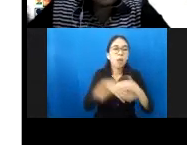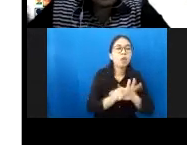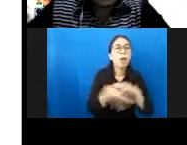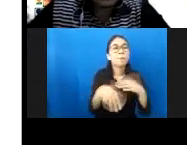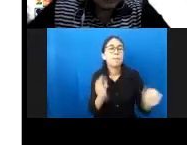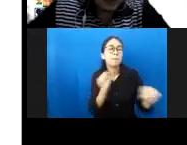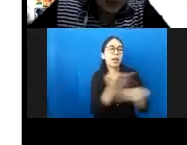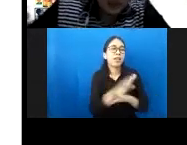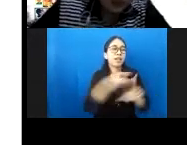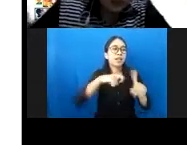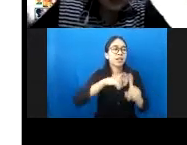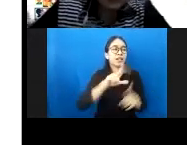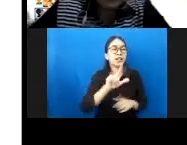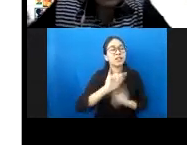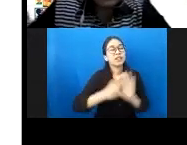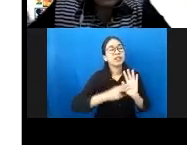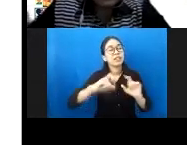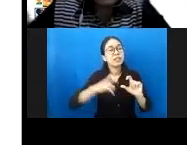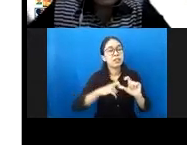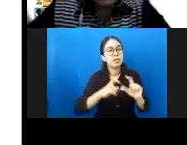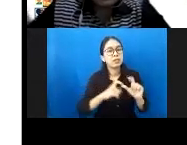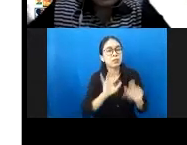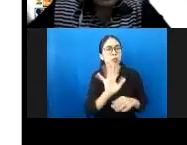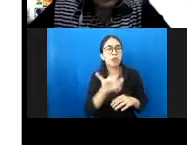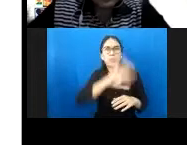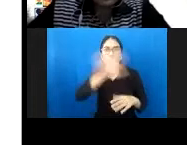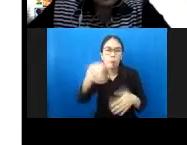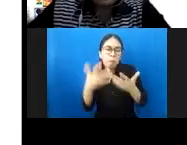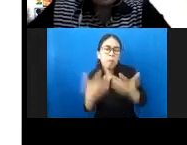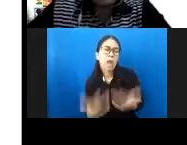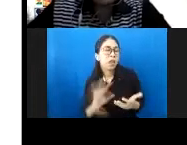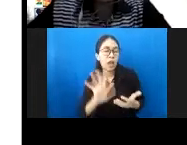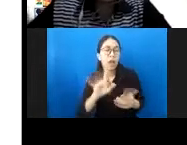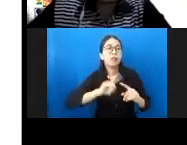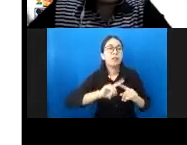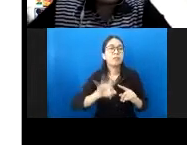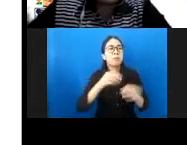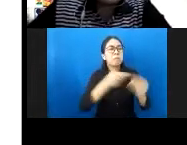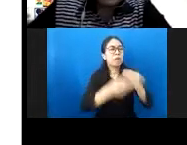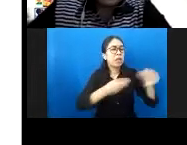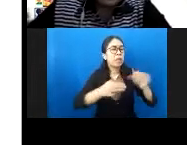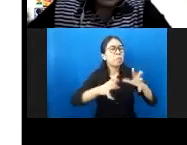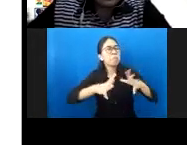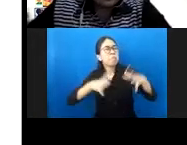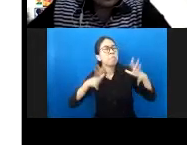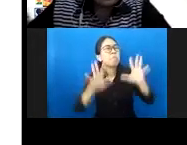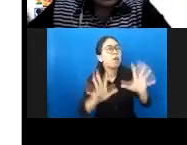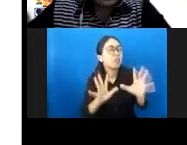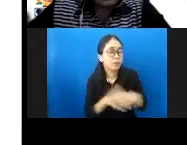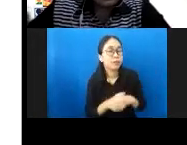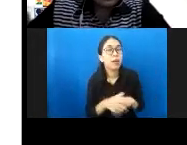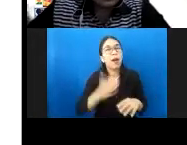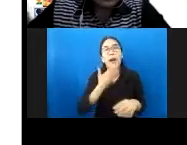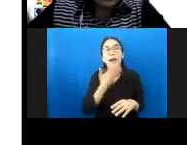jadi tidak semua berat, semuanya terus kita ini, karena materi akan terlalu banyak lah istilahnya itu. Nah, alhamdulillah